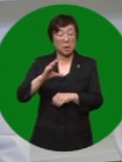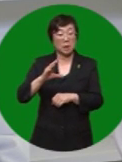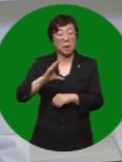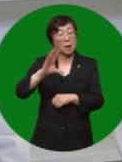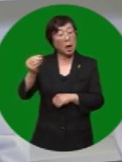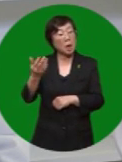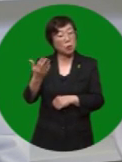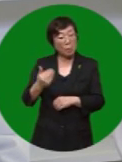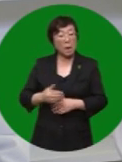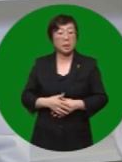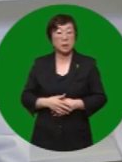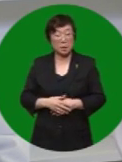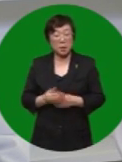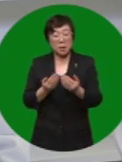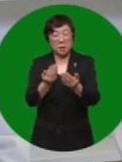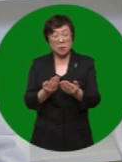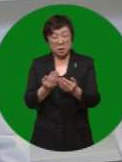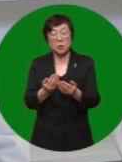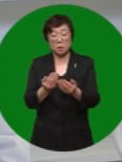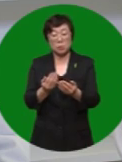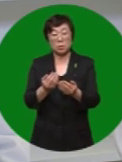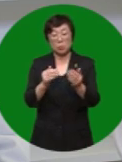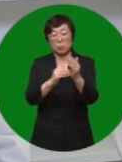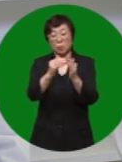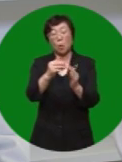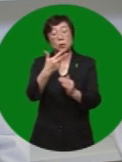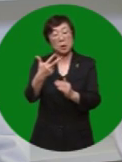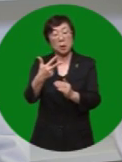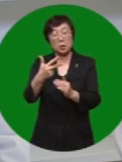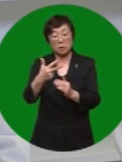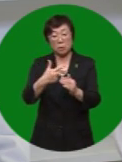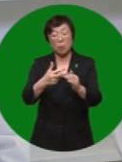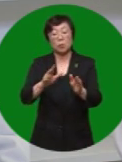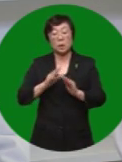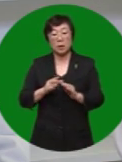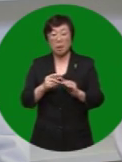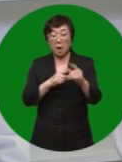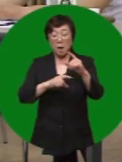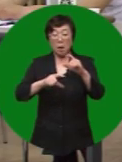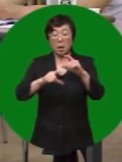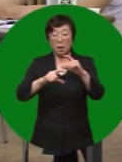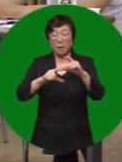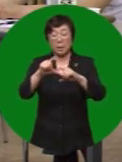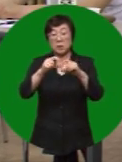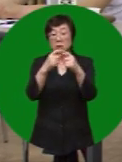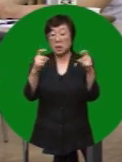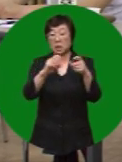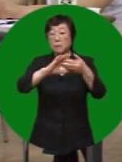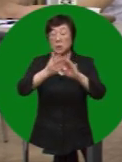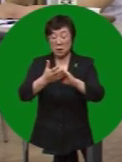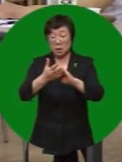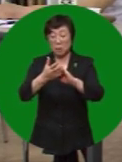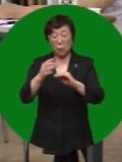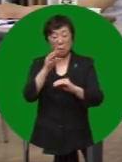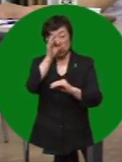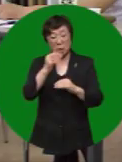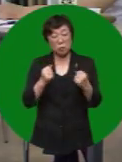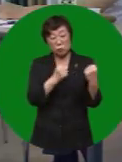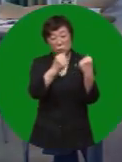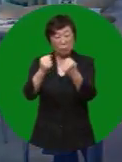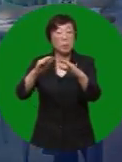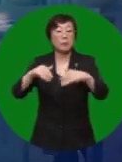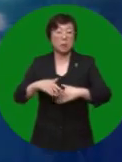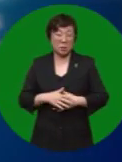に震度7を2回受けた益城町の方もちょっと車で視察してきたんです